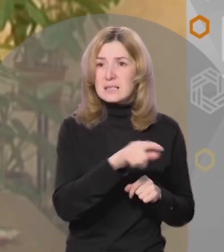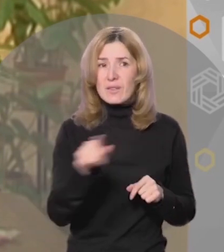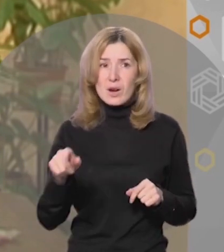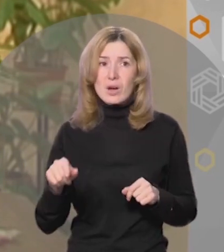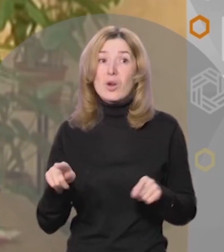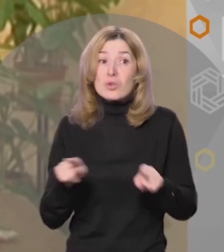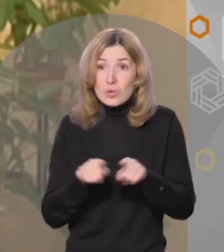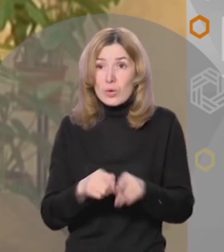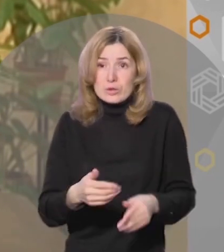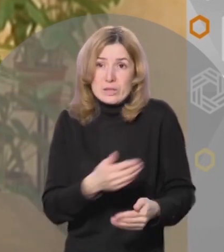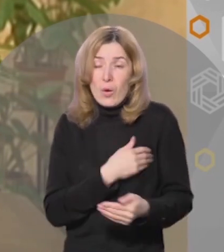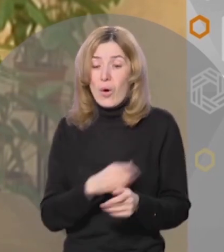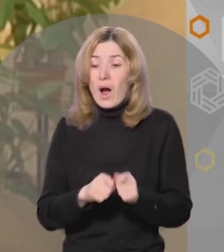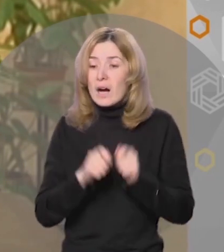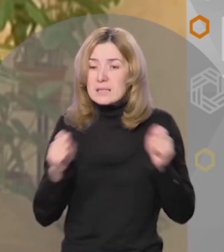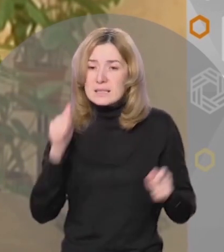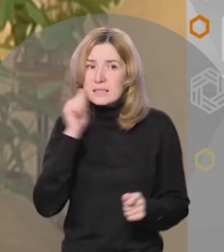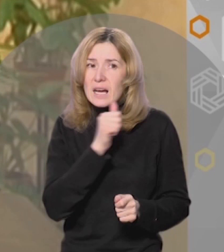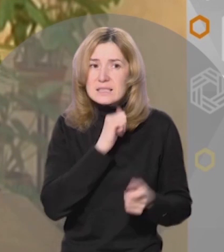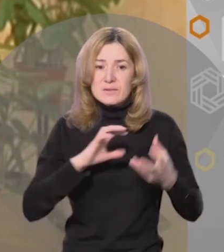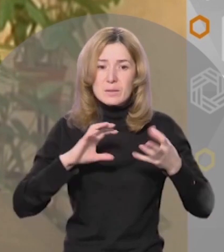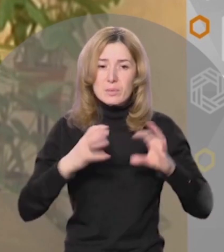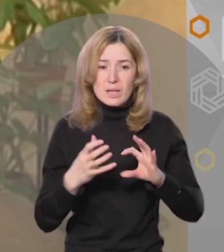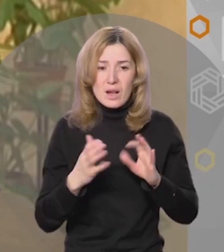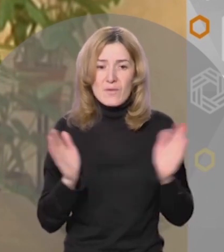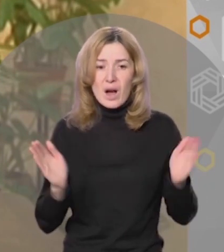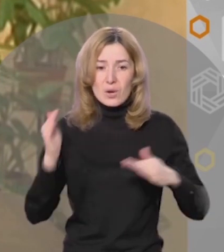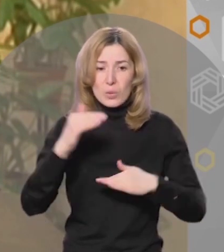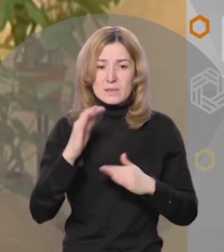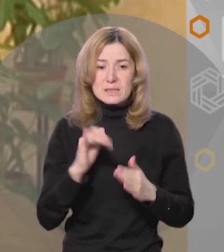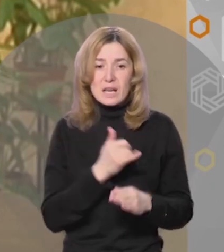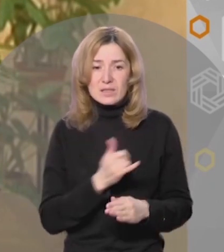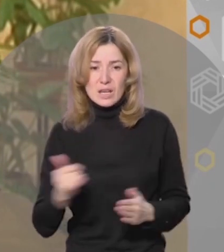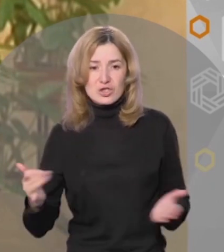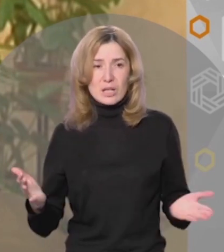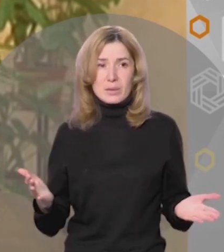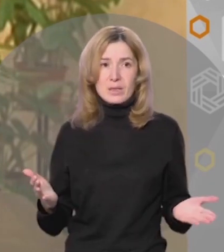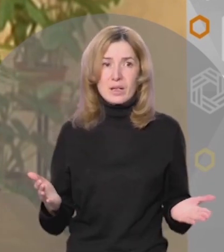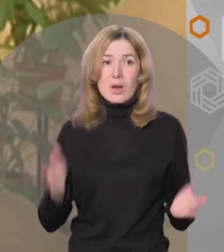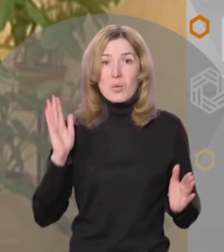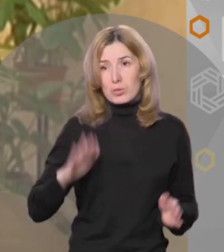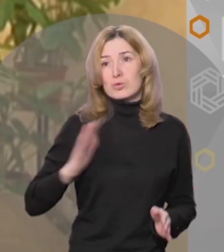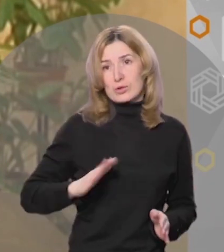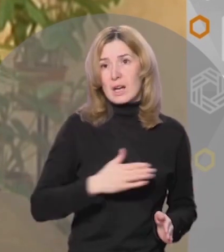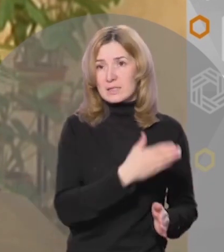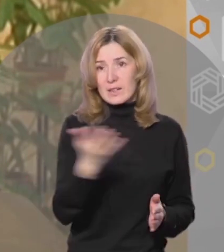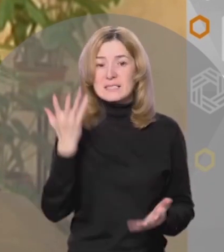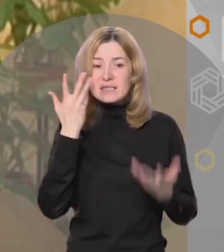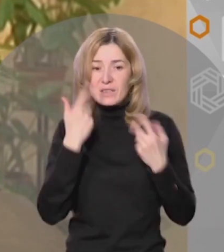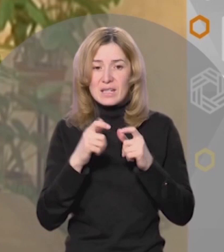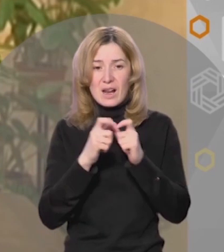вас тоже захочет открыть таинственный мир коробки с карандашами. Буду